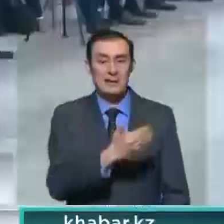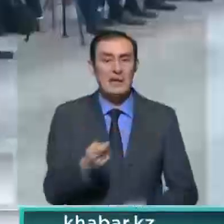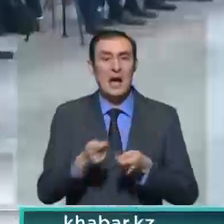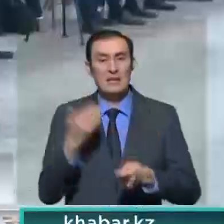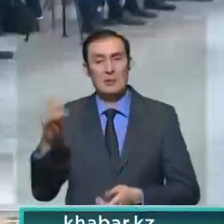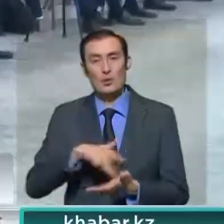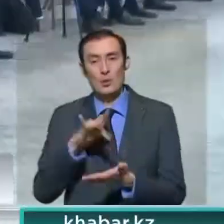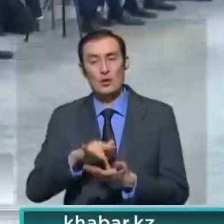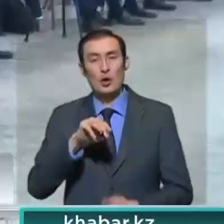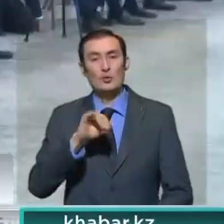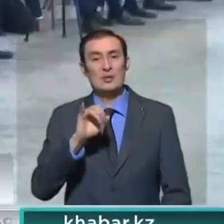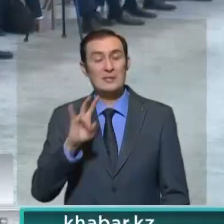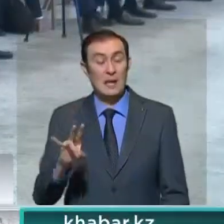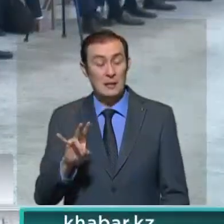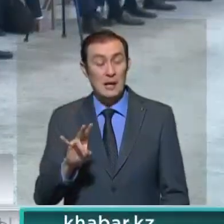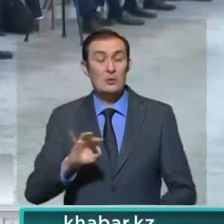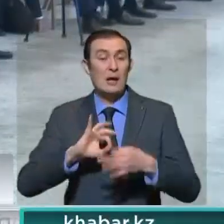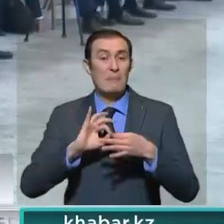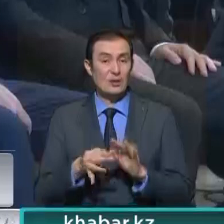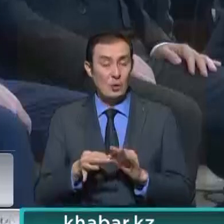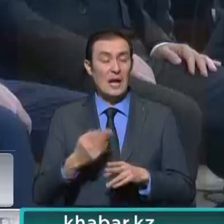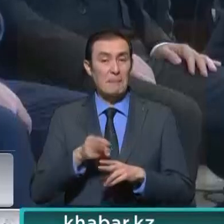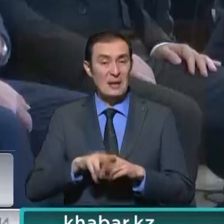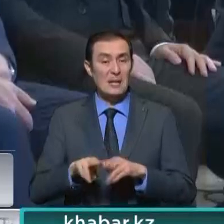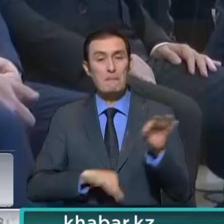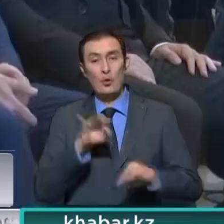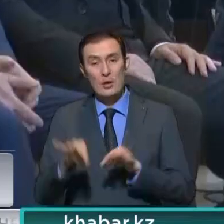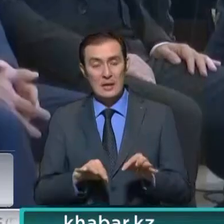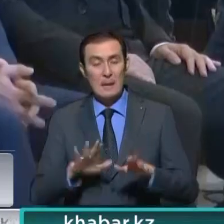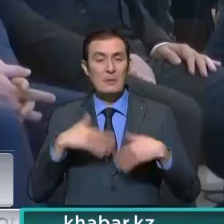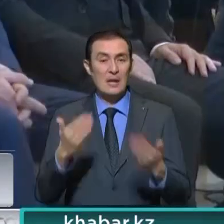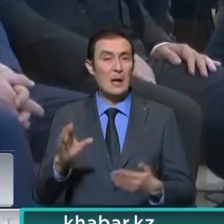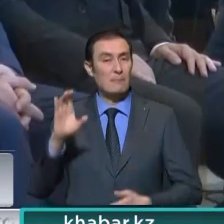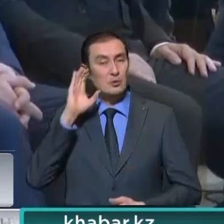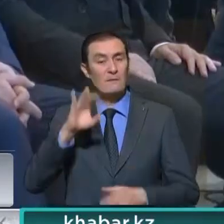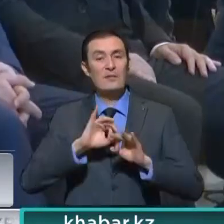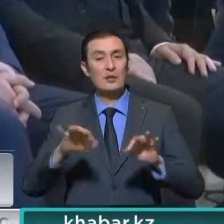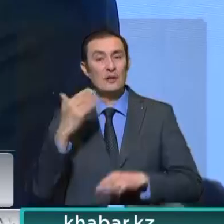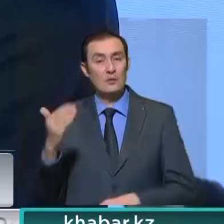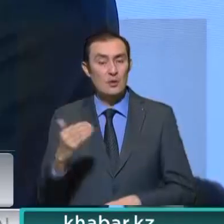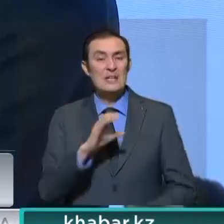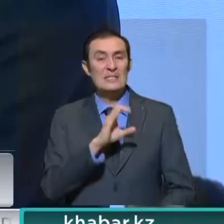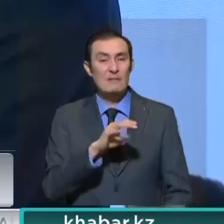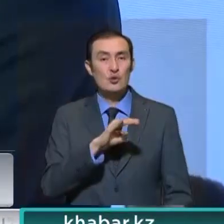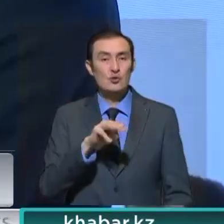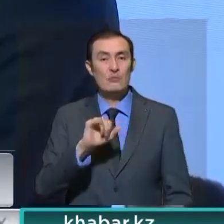акиматом города Туркестан впрочем Подробнее об этих проектах Я предлагаю послушать в интервью